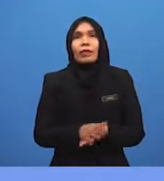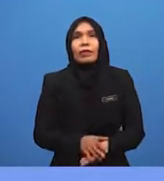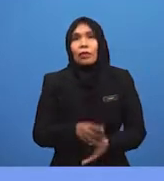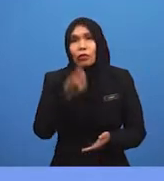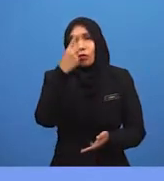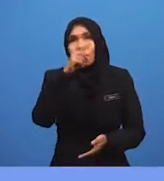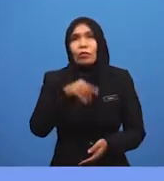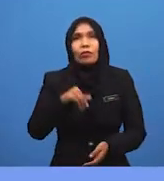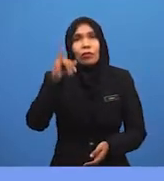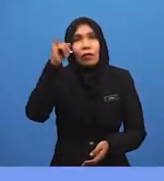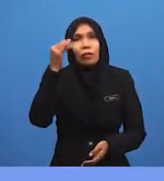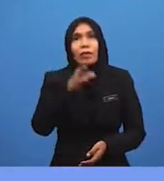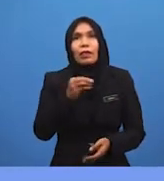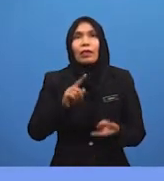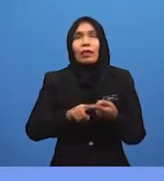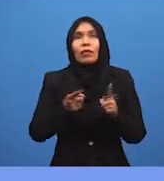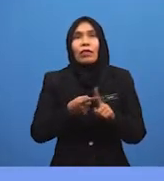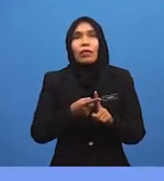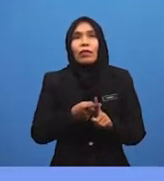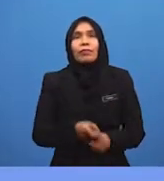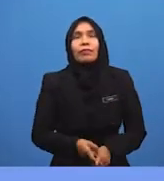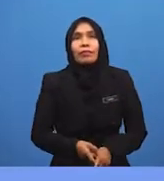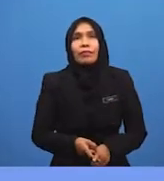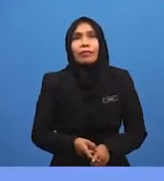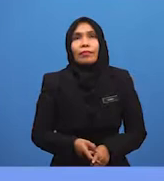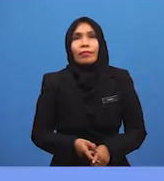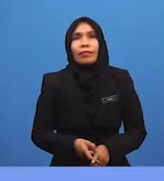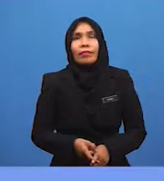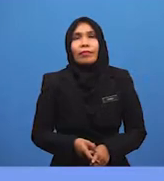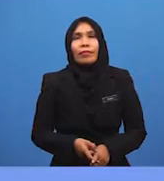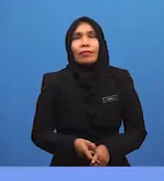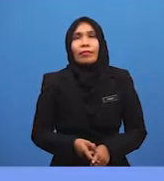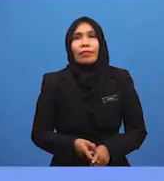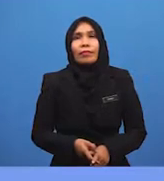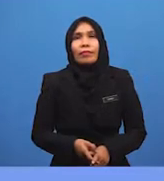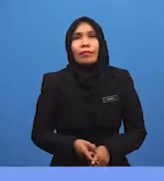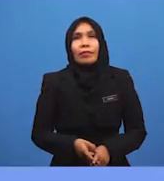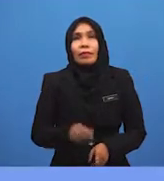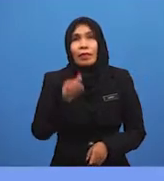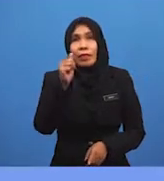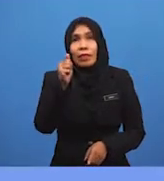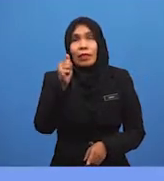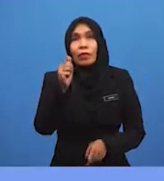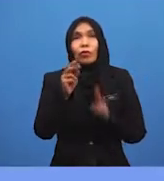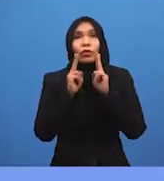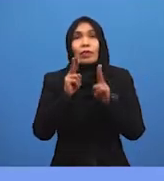harus A. Mengucapkan terima kasih kepada pengawal keselamatan